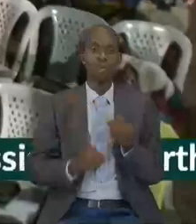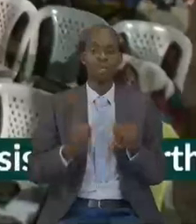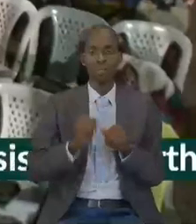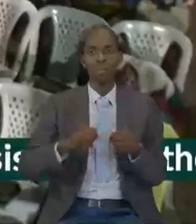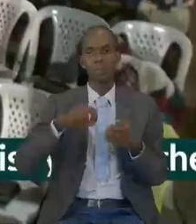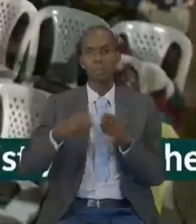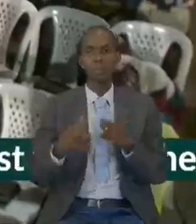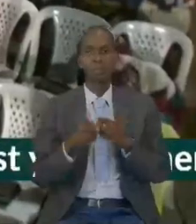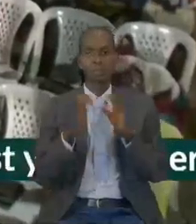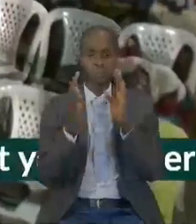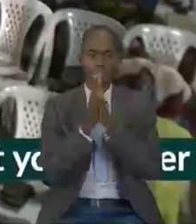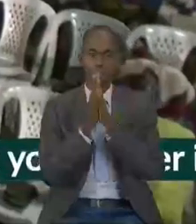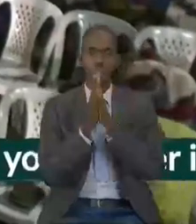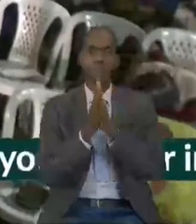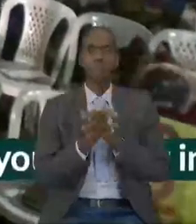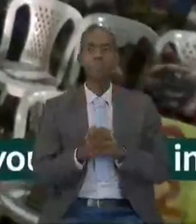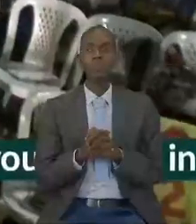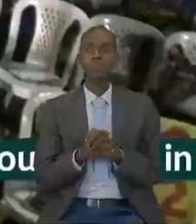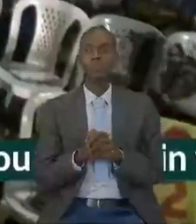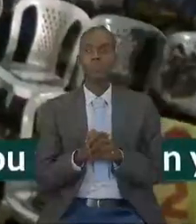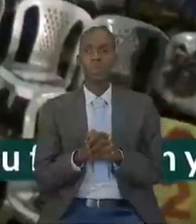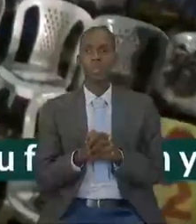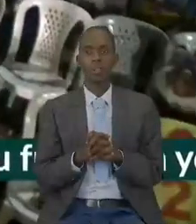maladie et de toute infirmité.